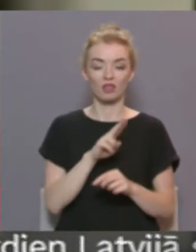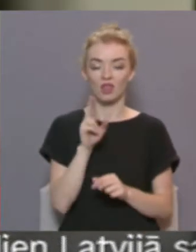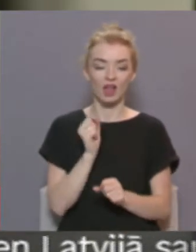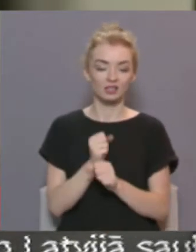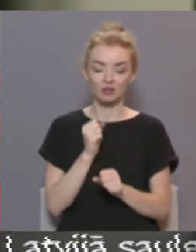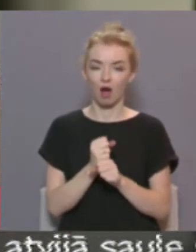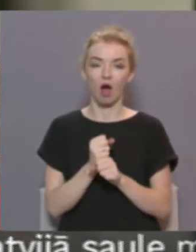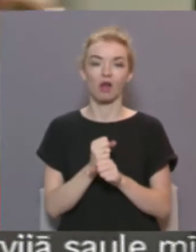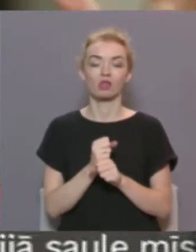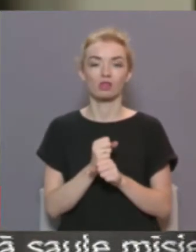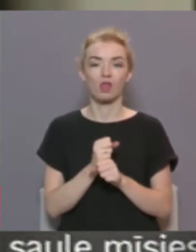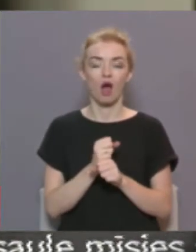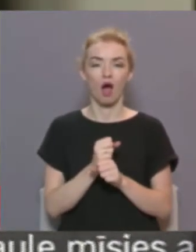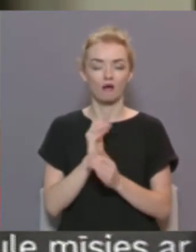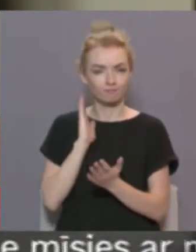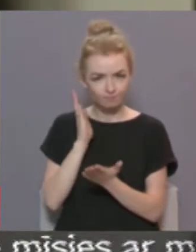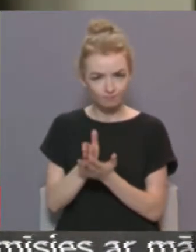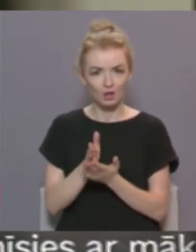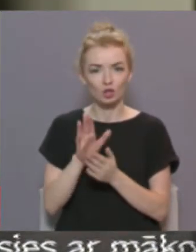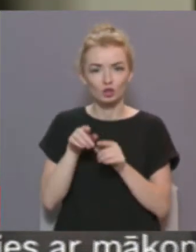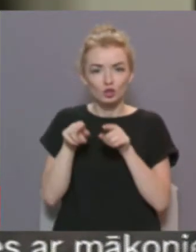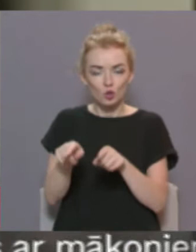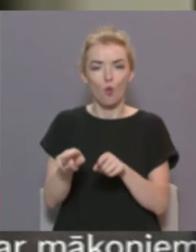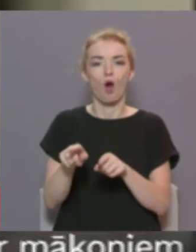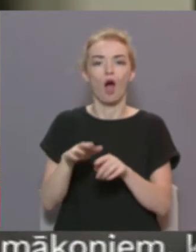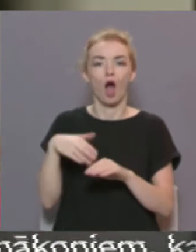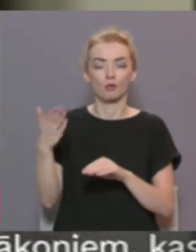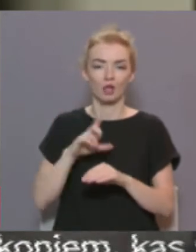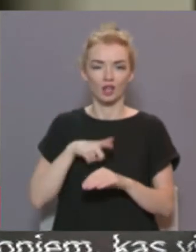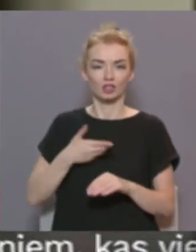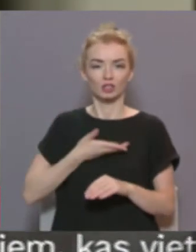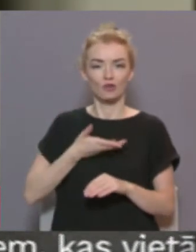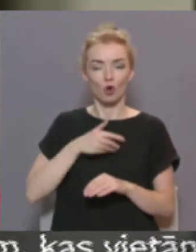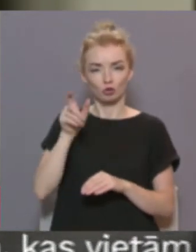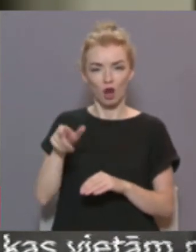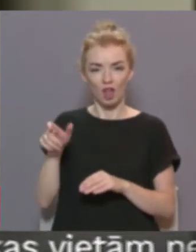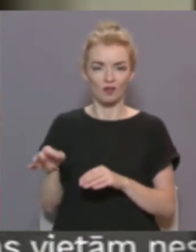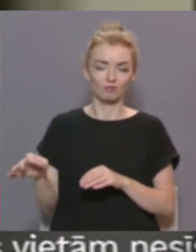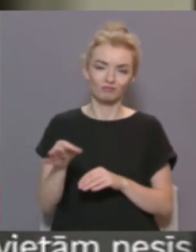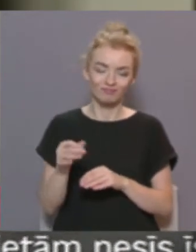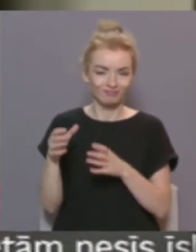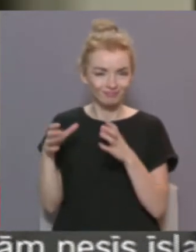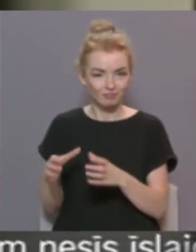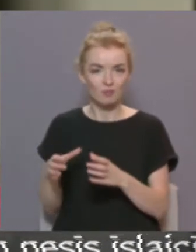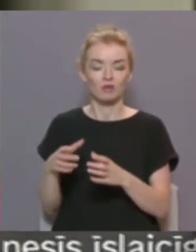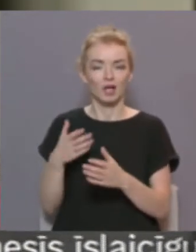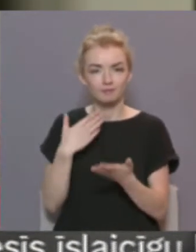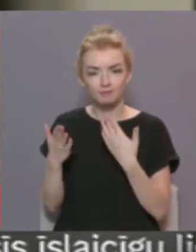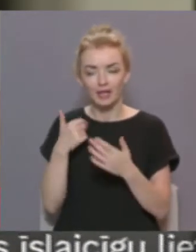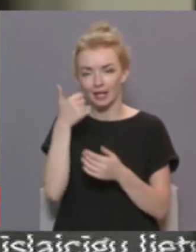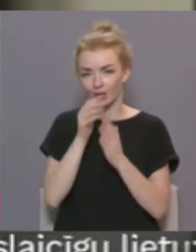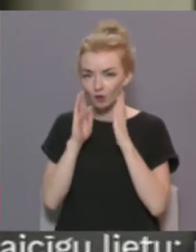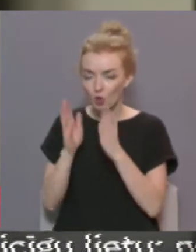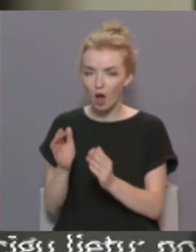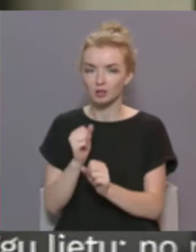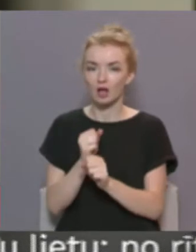un apzināti šo diasporas jaunatni neuzskata kā tādu reālu potenciālu, ar kuru vajadzētu strādāt individuāli